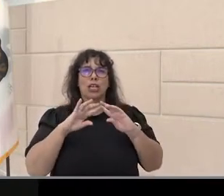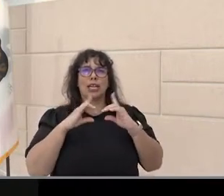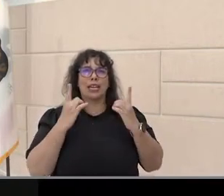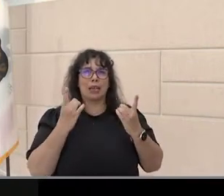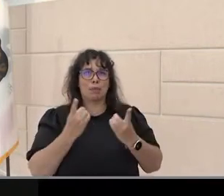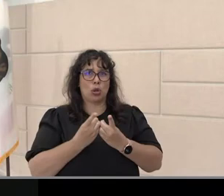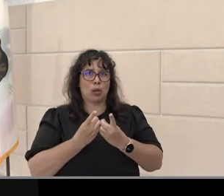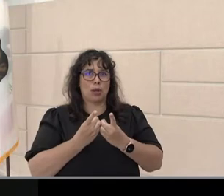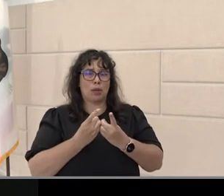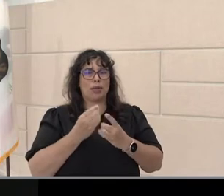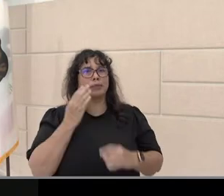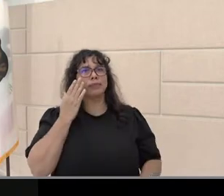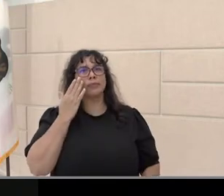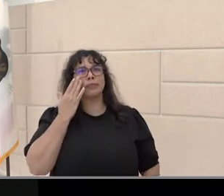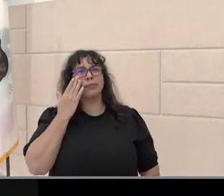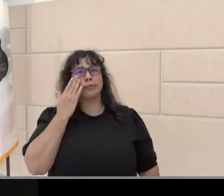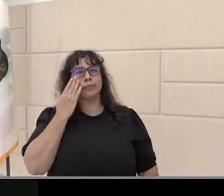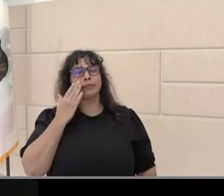សួងផ្សេងផ្សេង